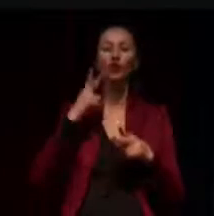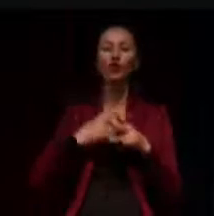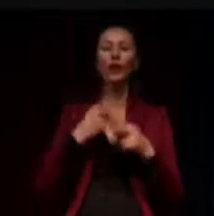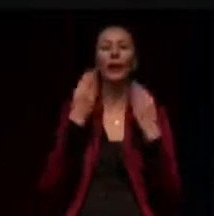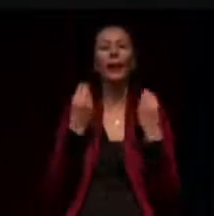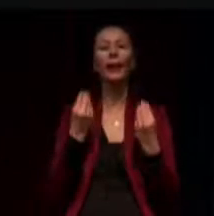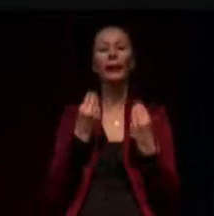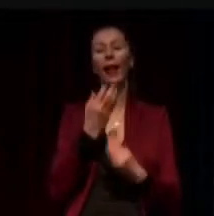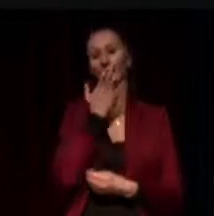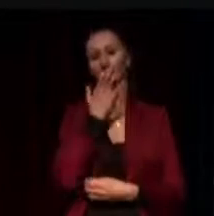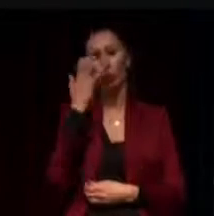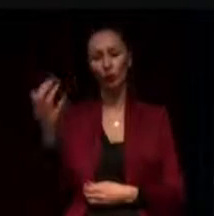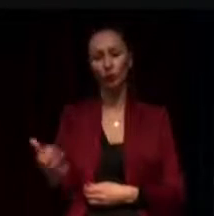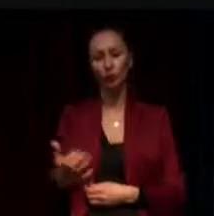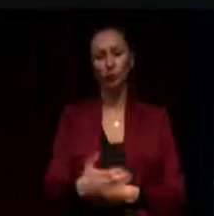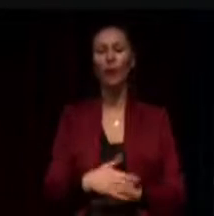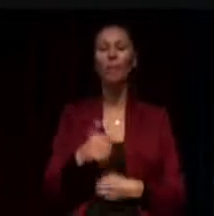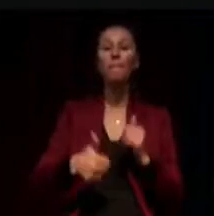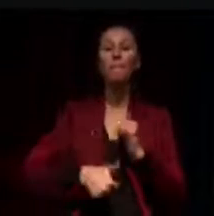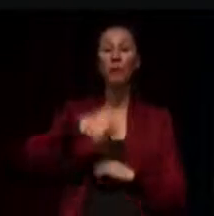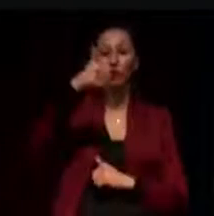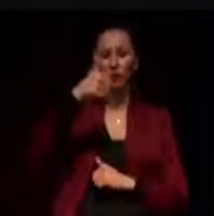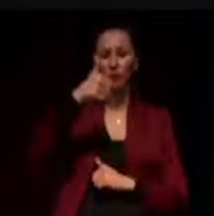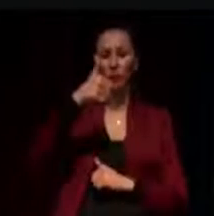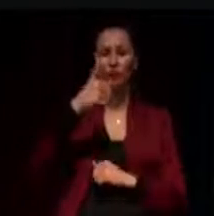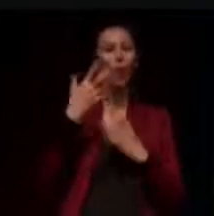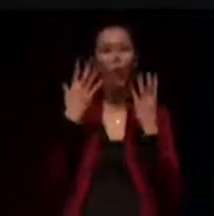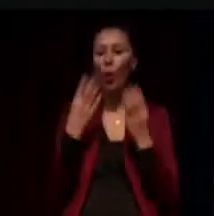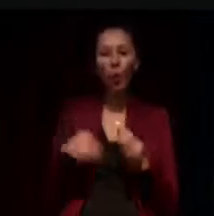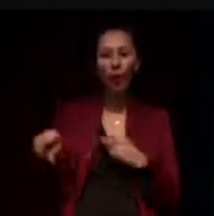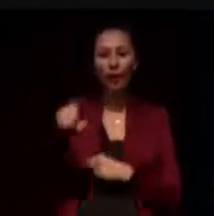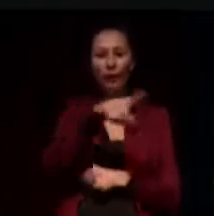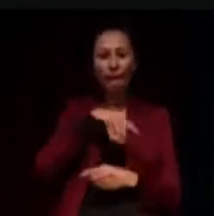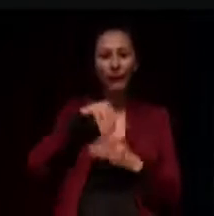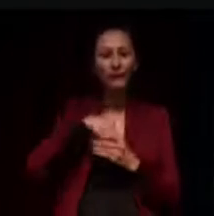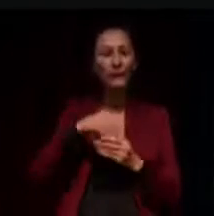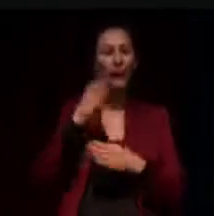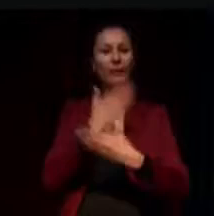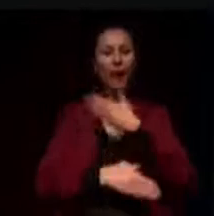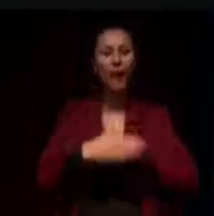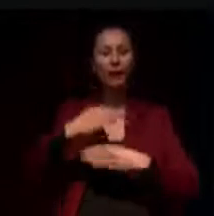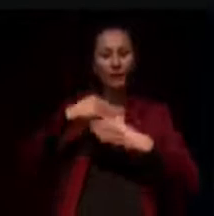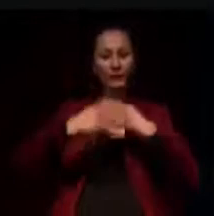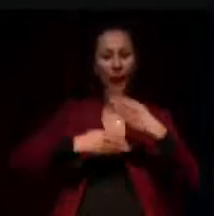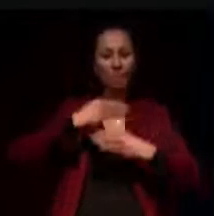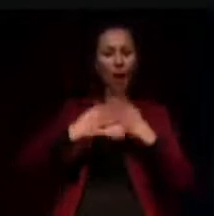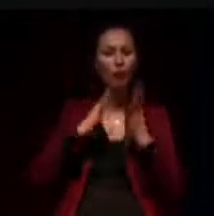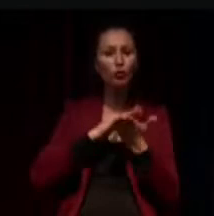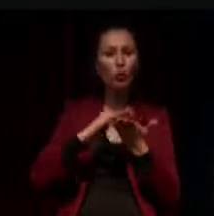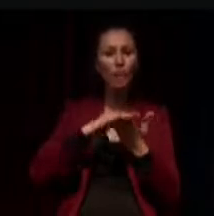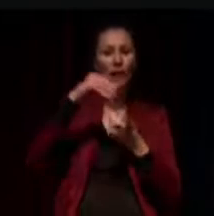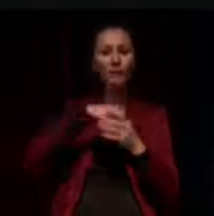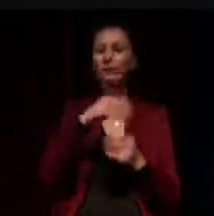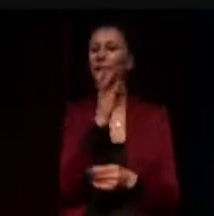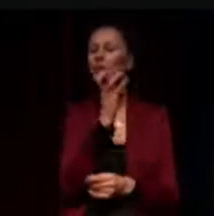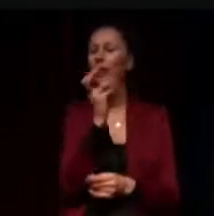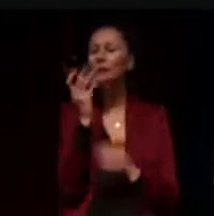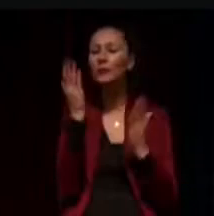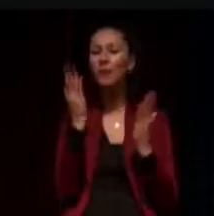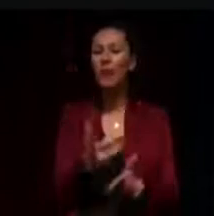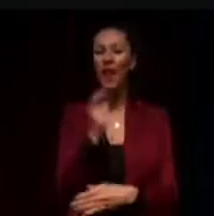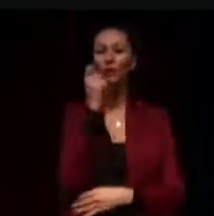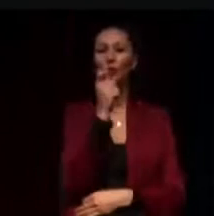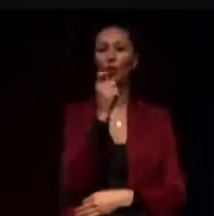Acil iyilikler diliyoruz. Başkanımız olayın yaralarının sarılması için sayılması bile